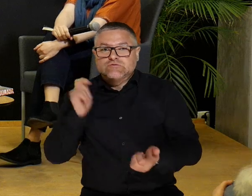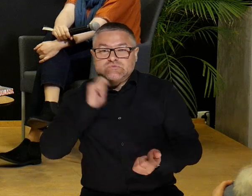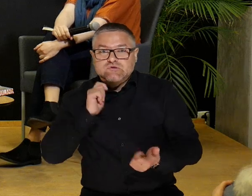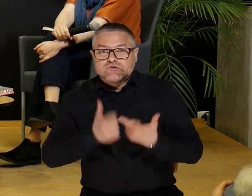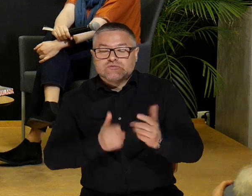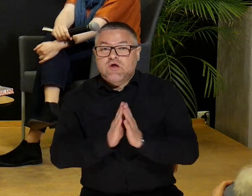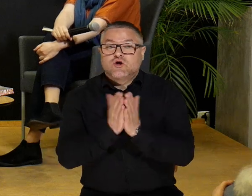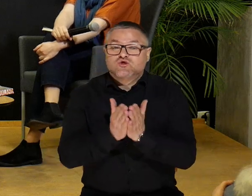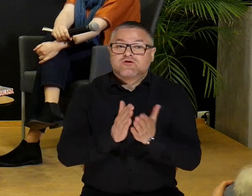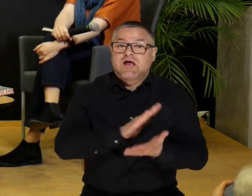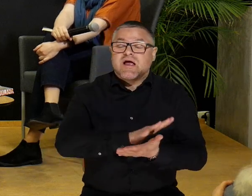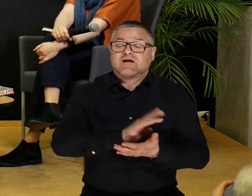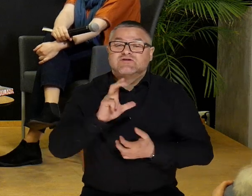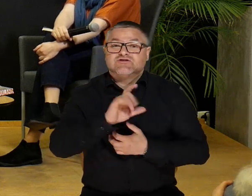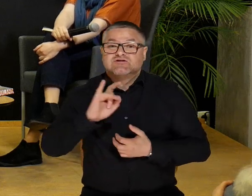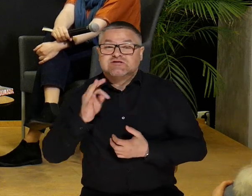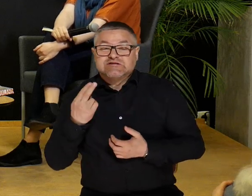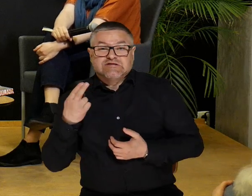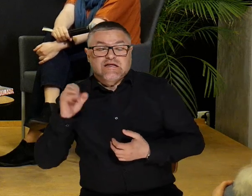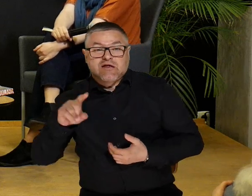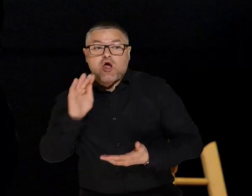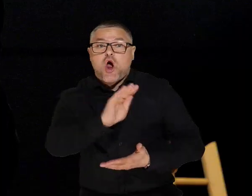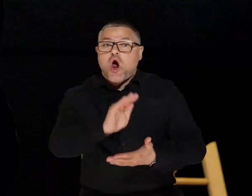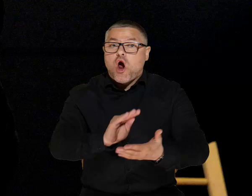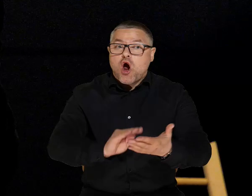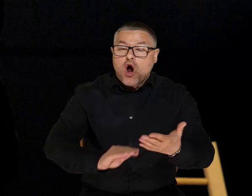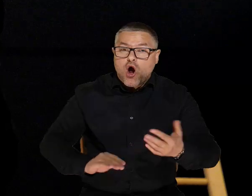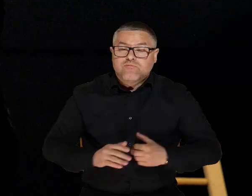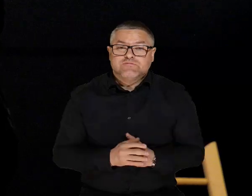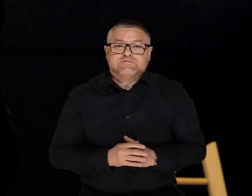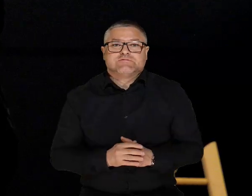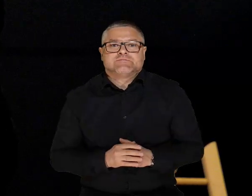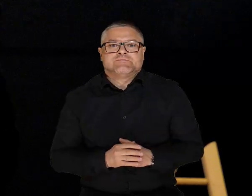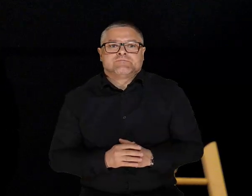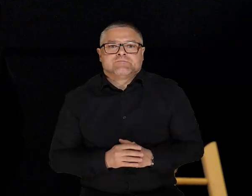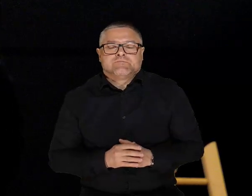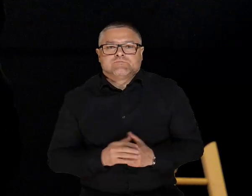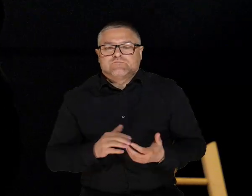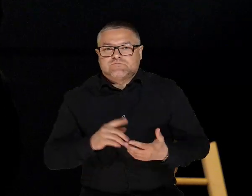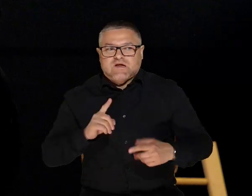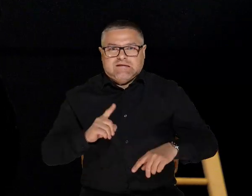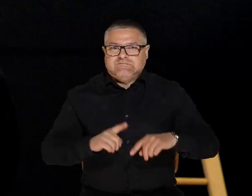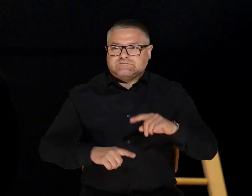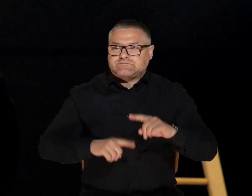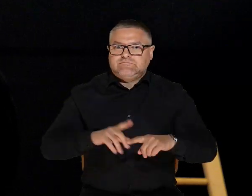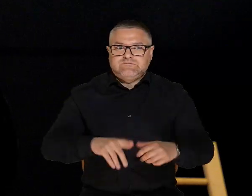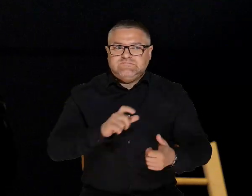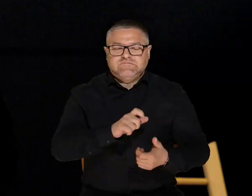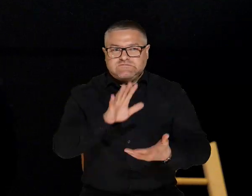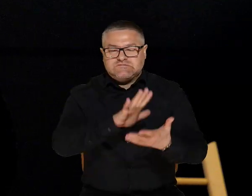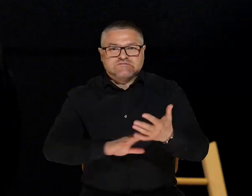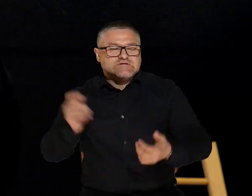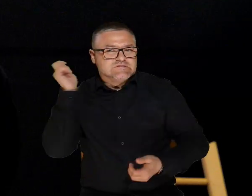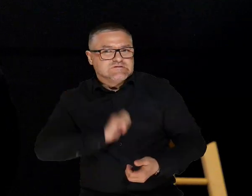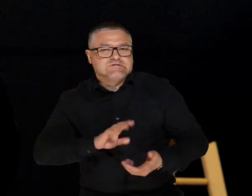książce Czystka te opisy takich właśnie, takie bardzo czasami naturalistyczne tych scen zbrodni, tak,